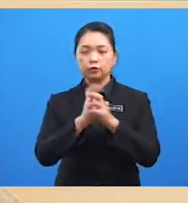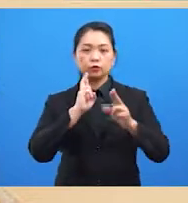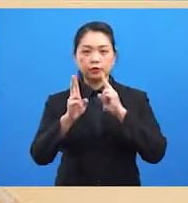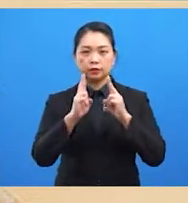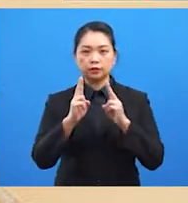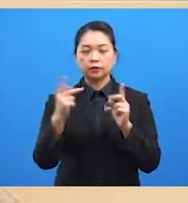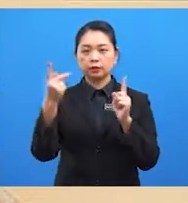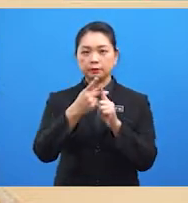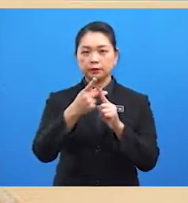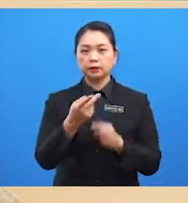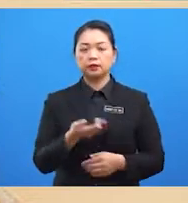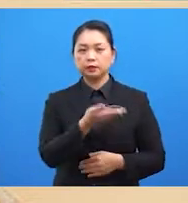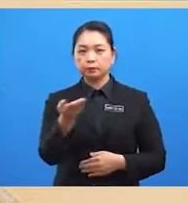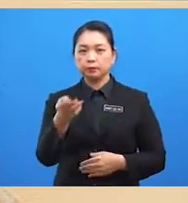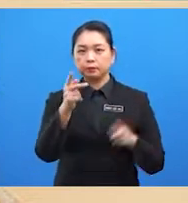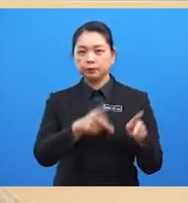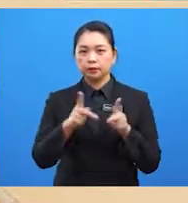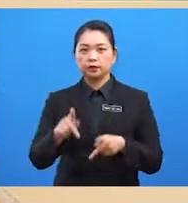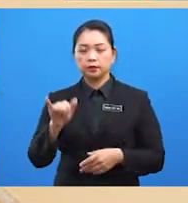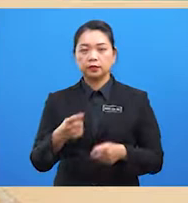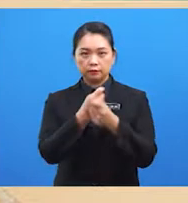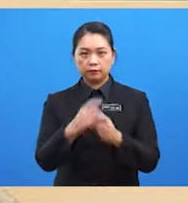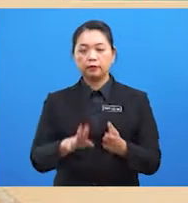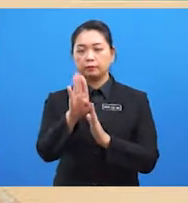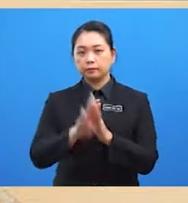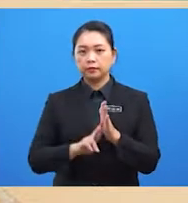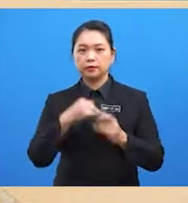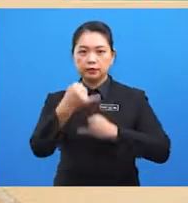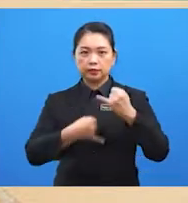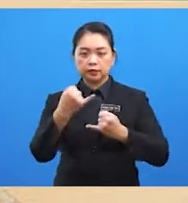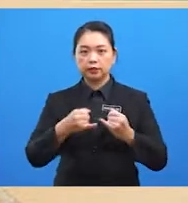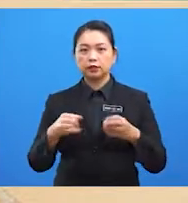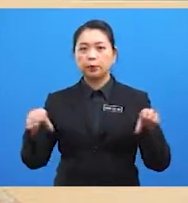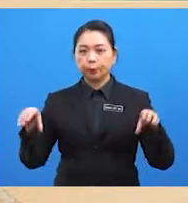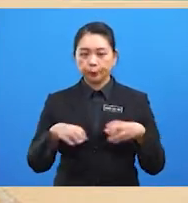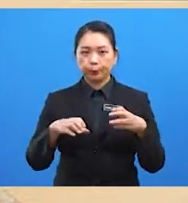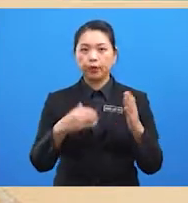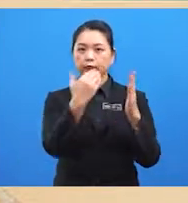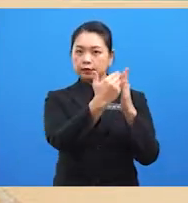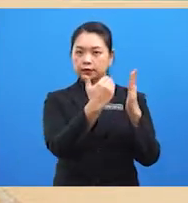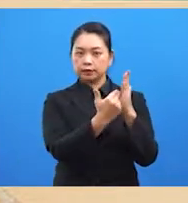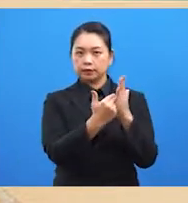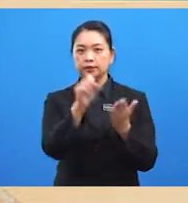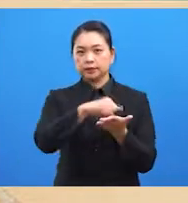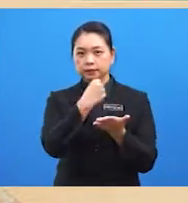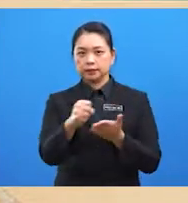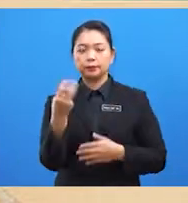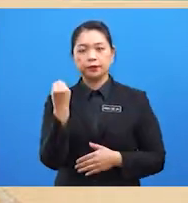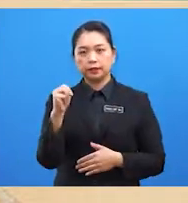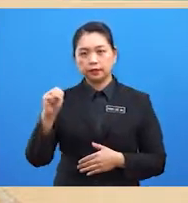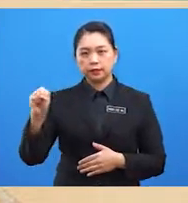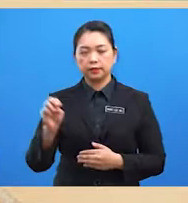diucapkan kepada pelajar yang telah berjaya mencipta rangkap syair mereka.